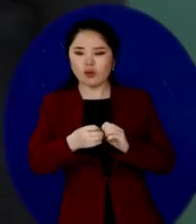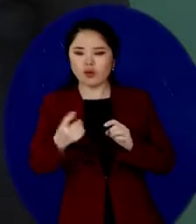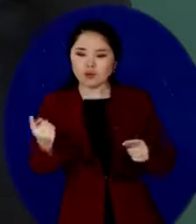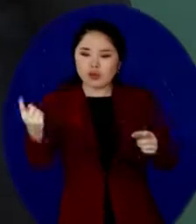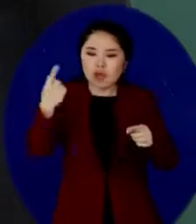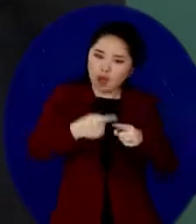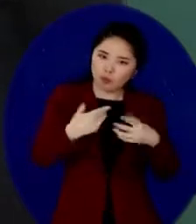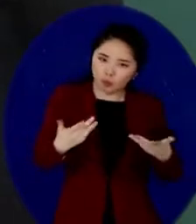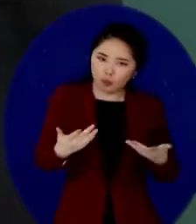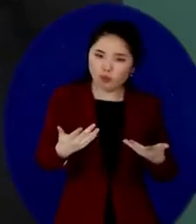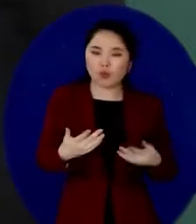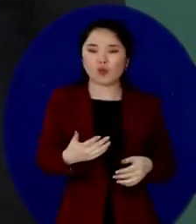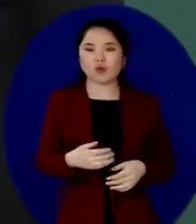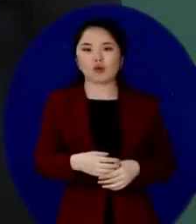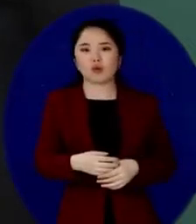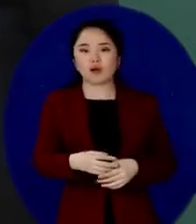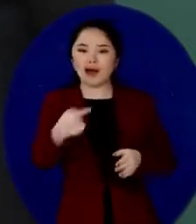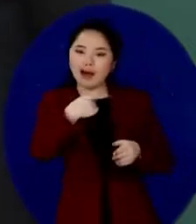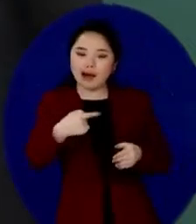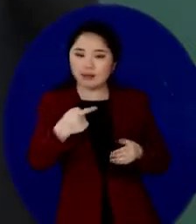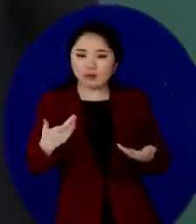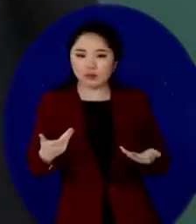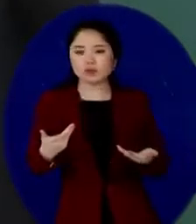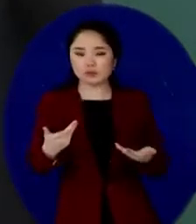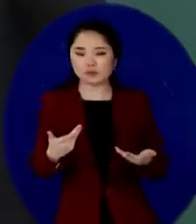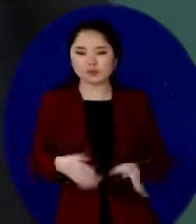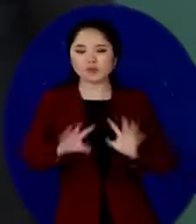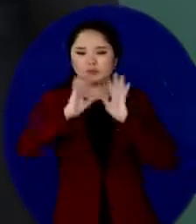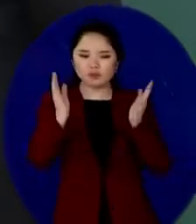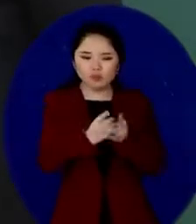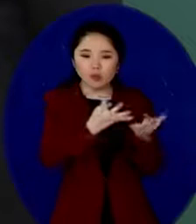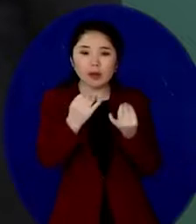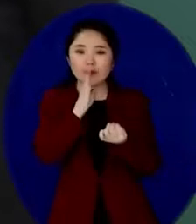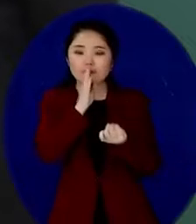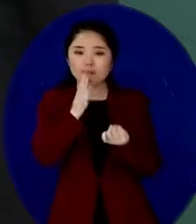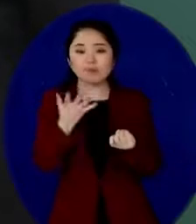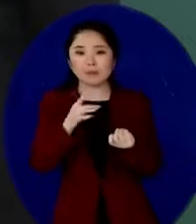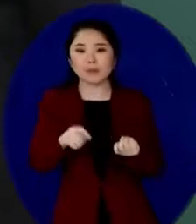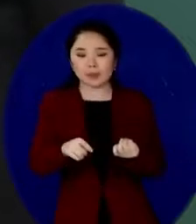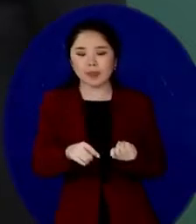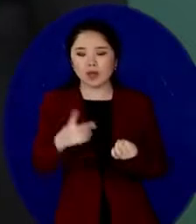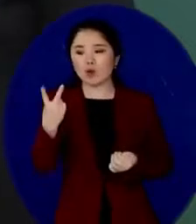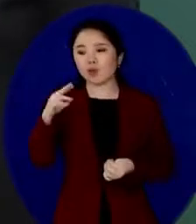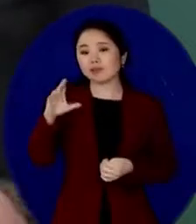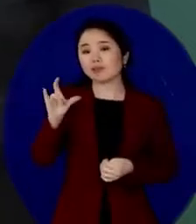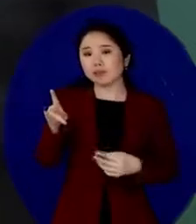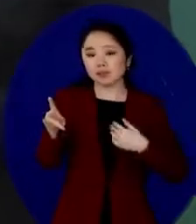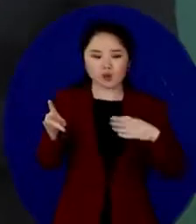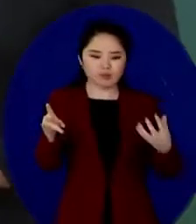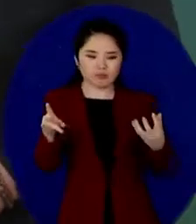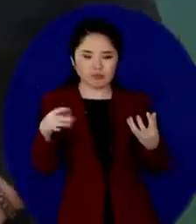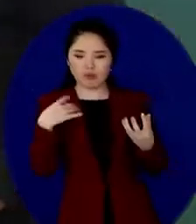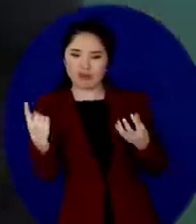вэ? Нэмэх хэстэй юм болов, хасах хэстэй юм болов? Нийт хавтанг олох гэж байгаа учраас бид нар үлдэгдлээ нэмдэг байх